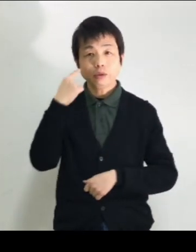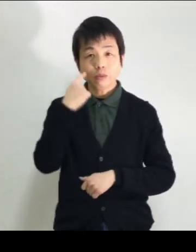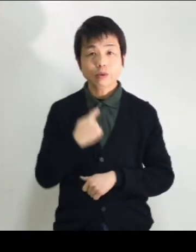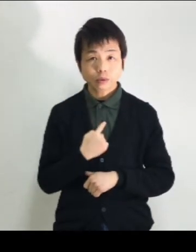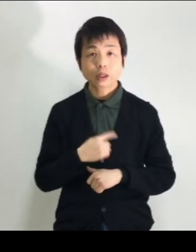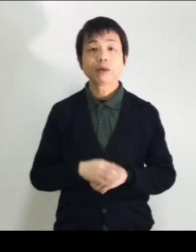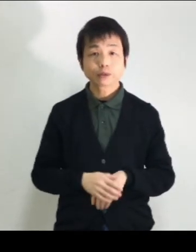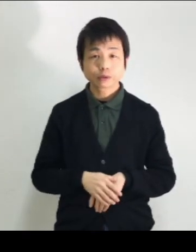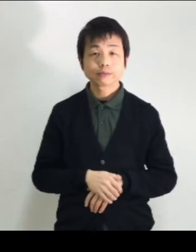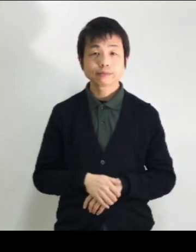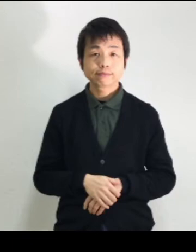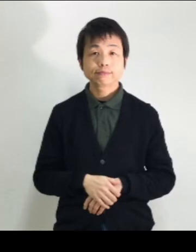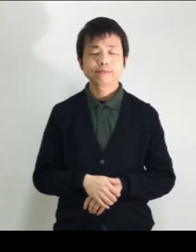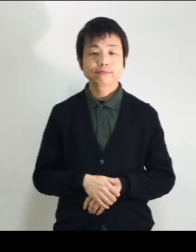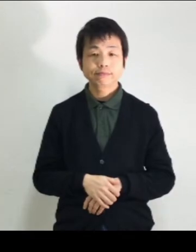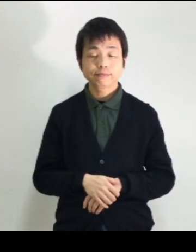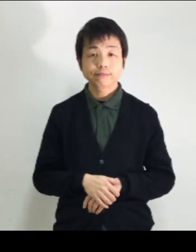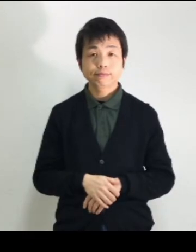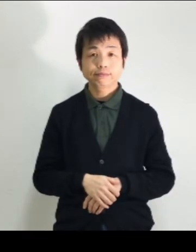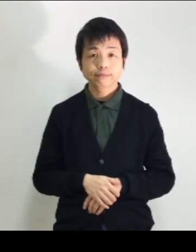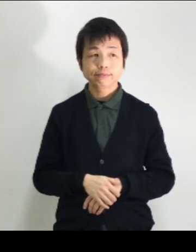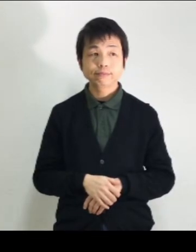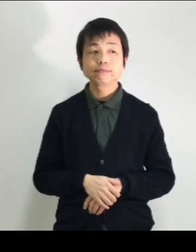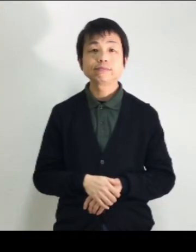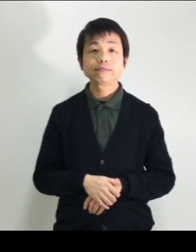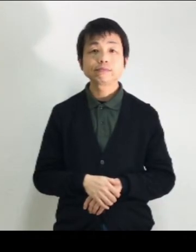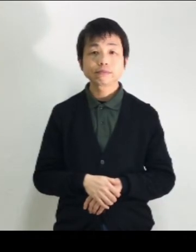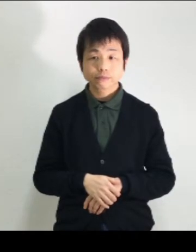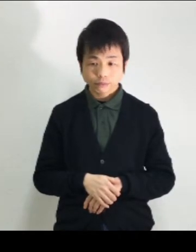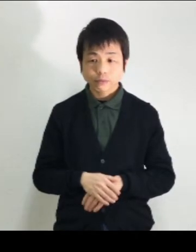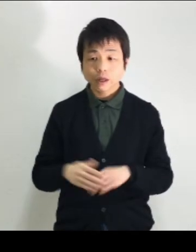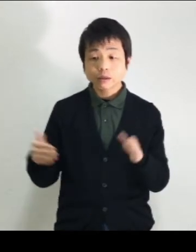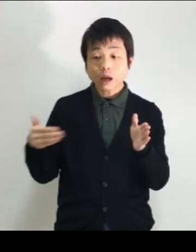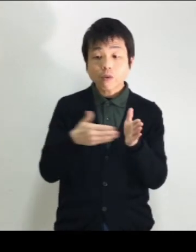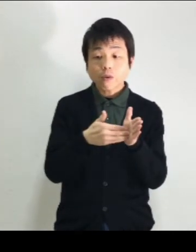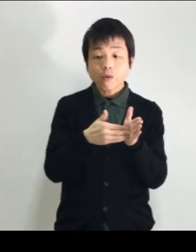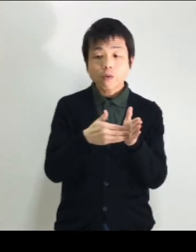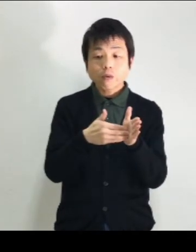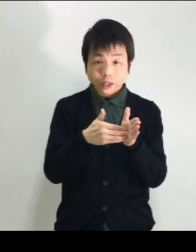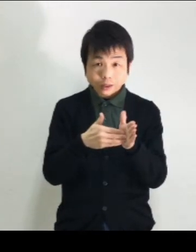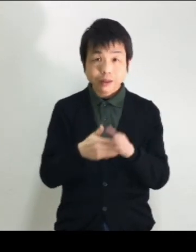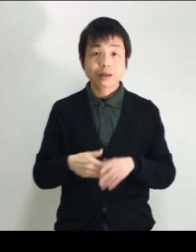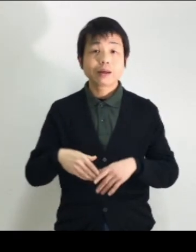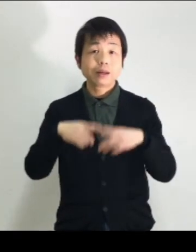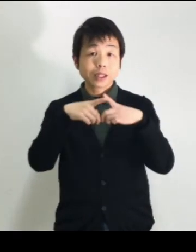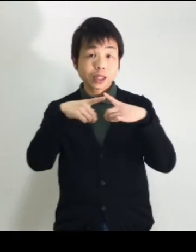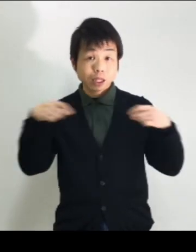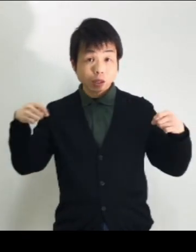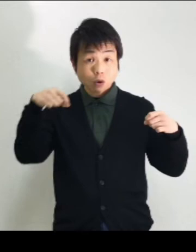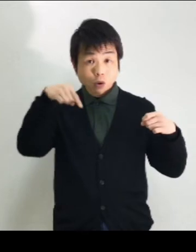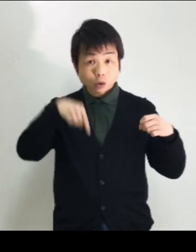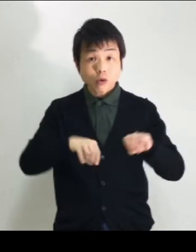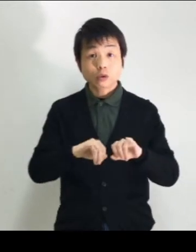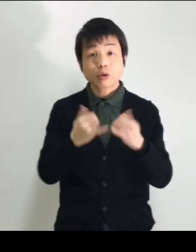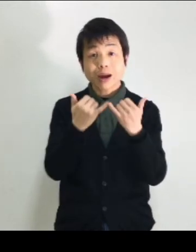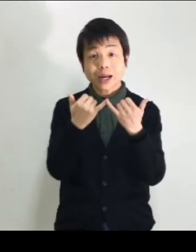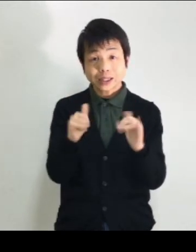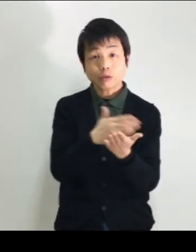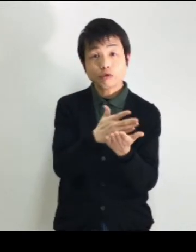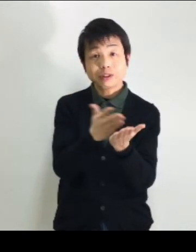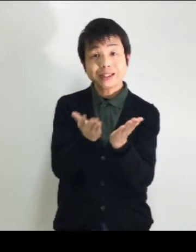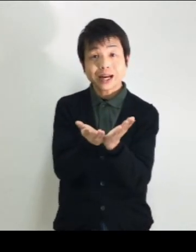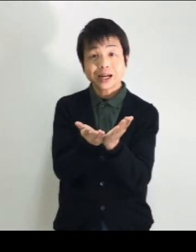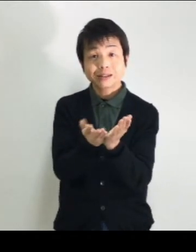っていうふうに思っています。そして最後に、 日本の障害者分野